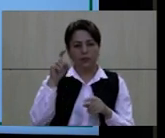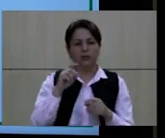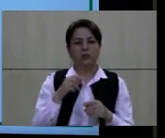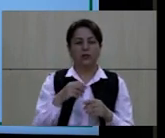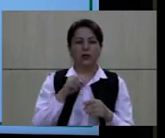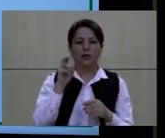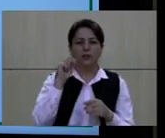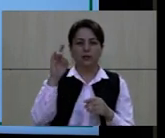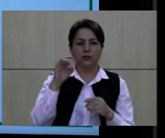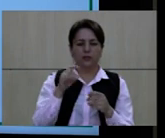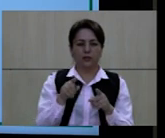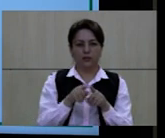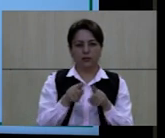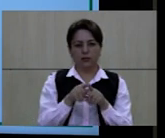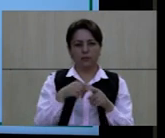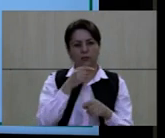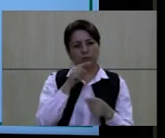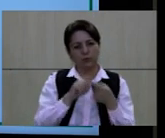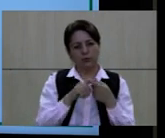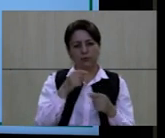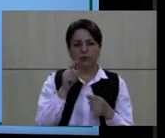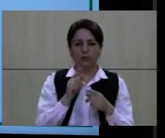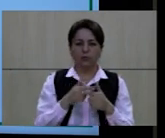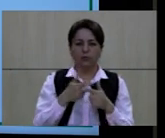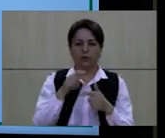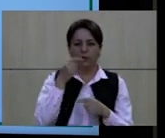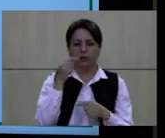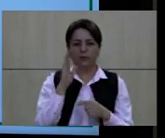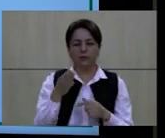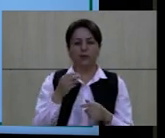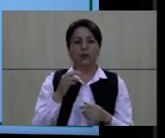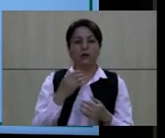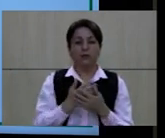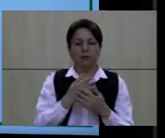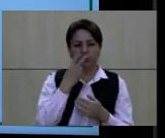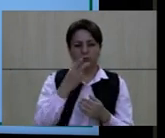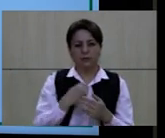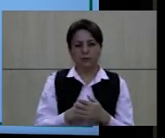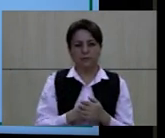kabi qo'shamiz yoki ayiramiz. Misollarda ko'ramiz.